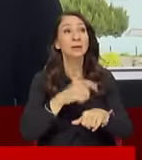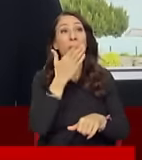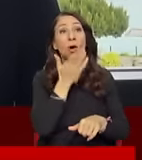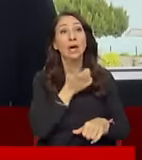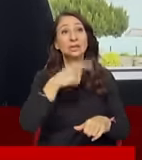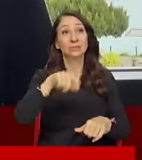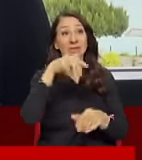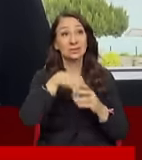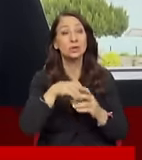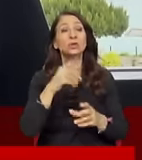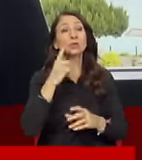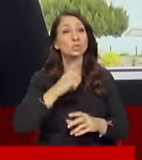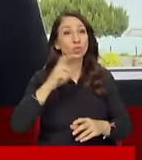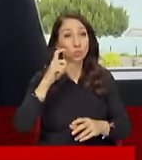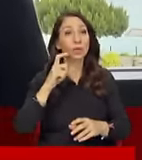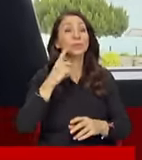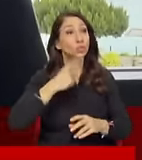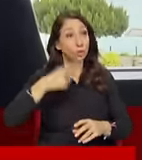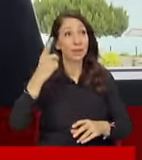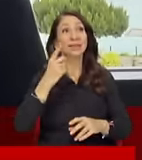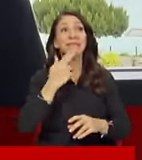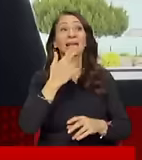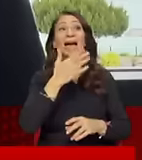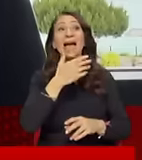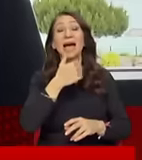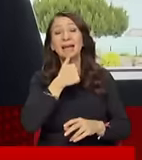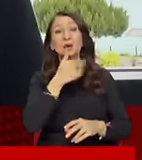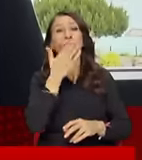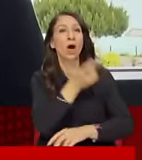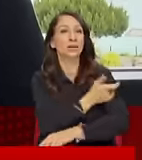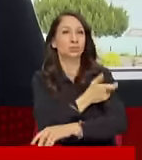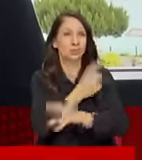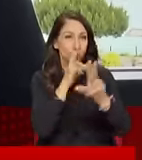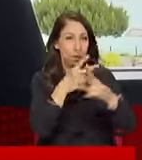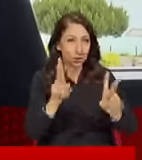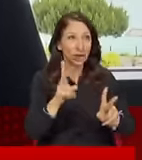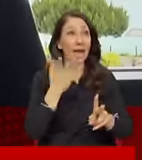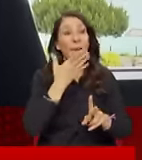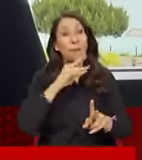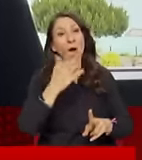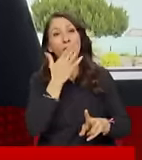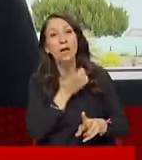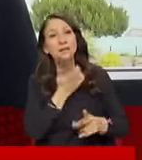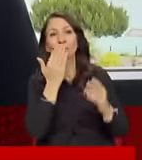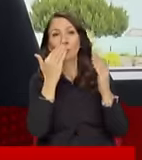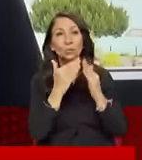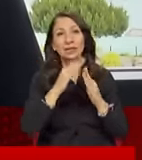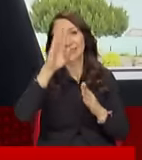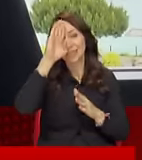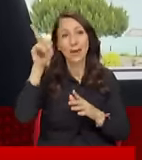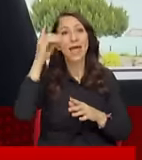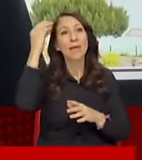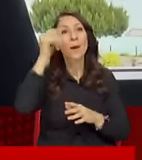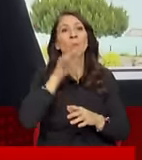öğrencilerimiz için Cumhuriyet Kız ve Erkek Öğrenci Yurtları kuracağız. Yine hem emeklilerimize hem öğrencilerimize hitap edecek, İstanbul'da da